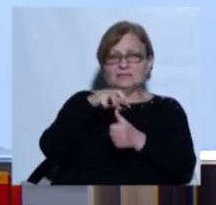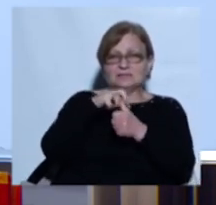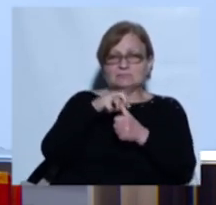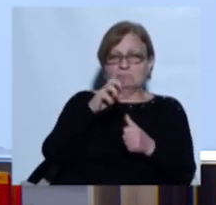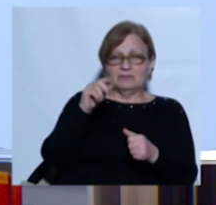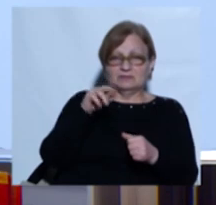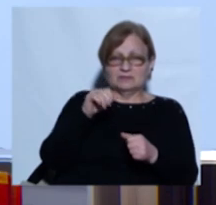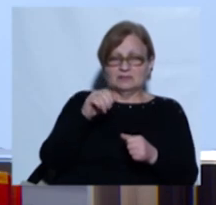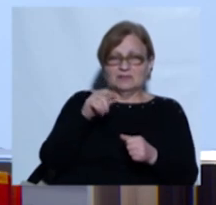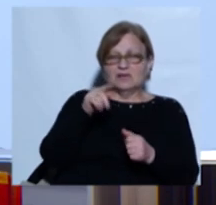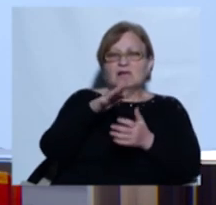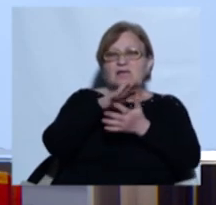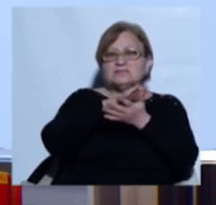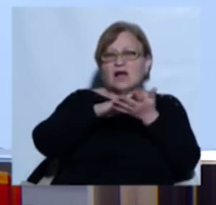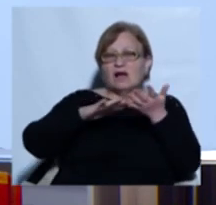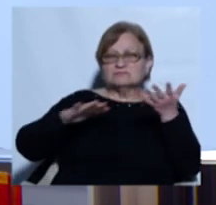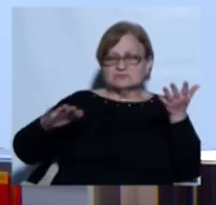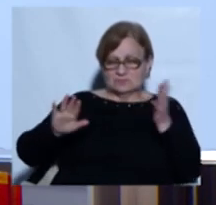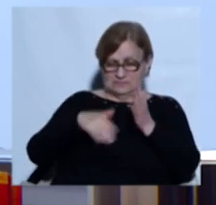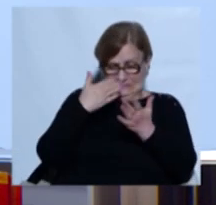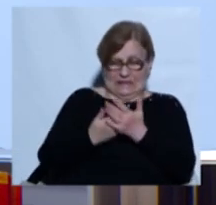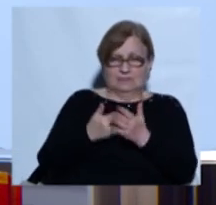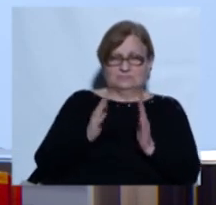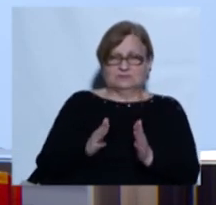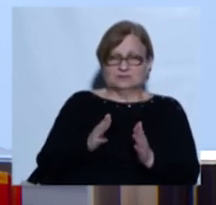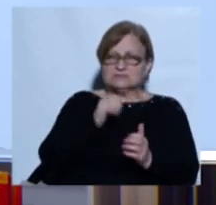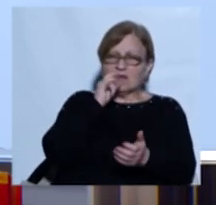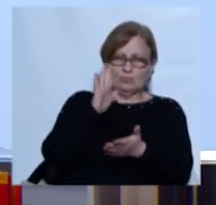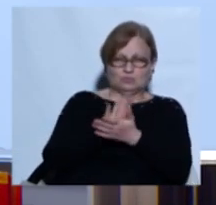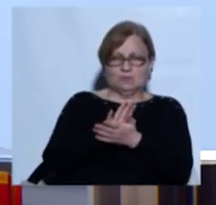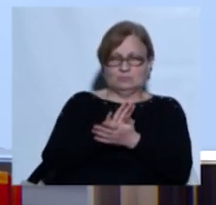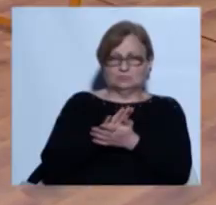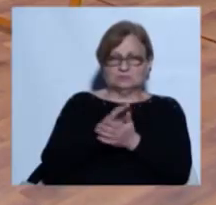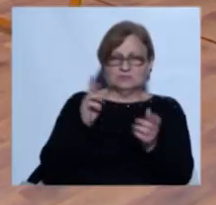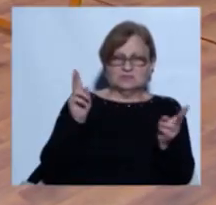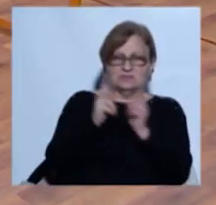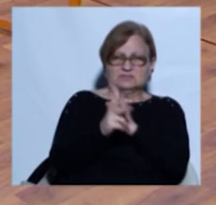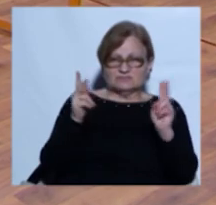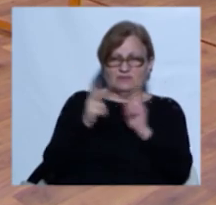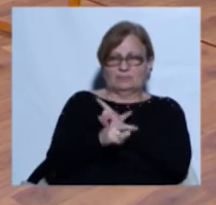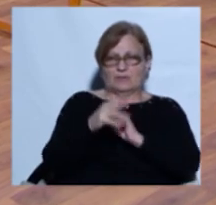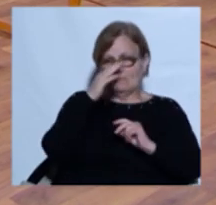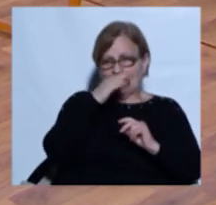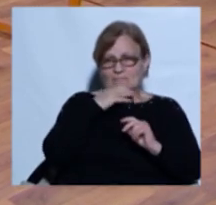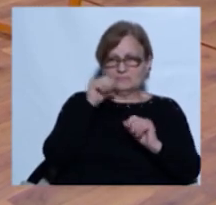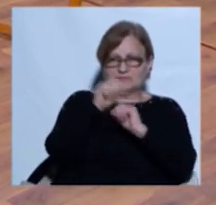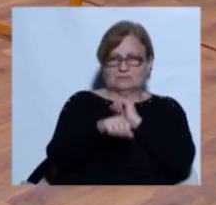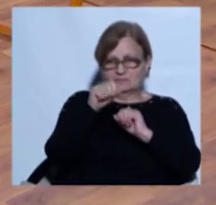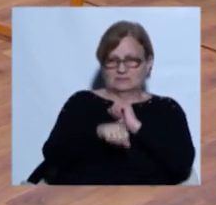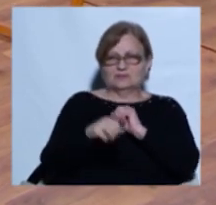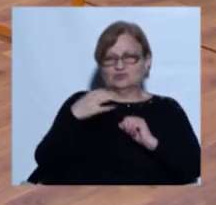არის უცნაური, ეს გაგრძელდება ლამის დღემდე, ლამის სამუდამოდ. აი ასეც შეცვლიან ხომ ბელადები